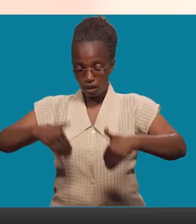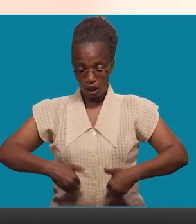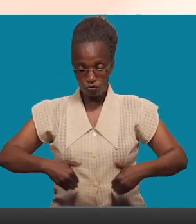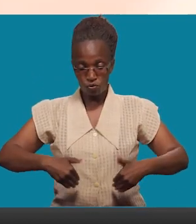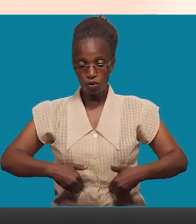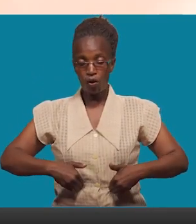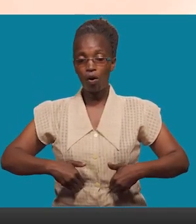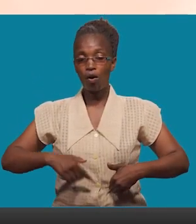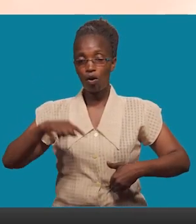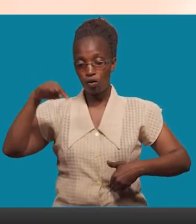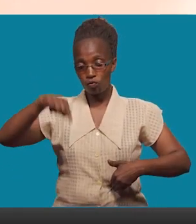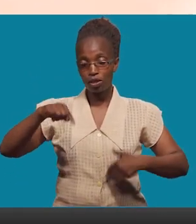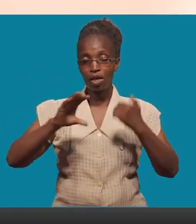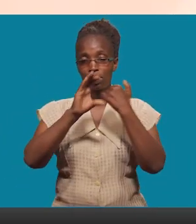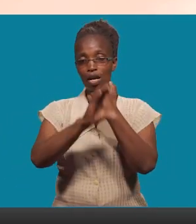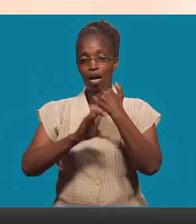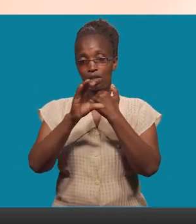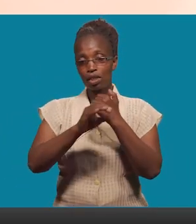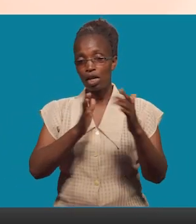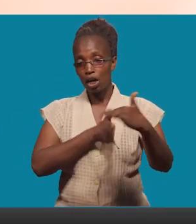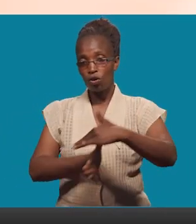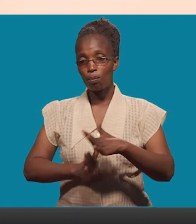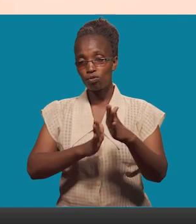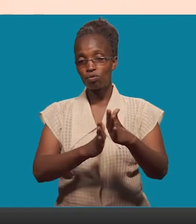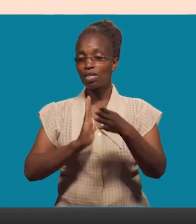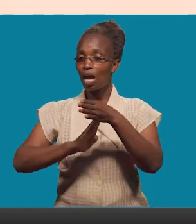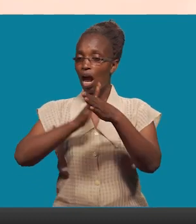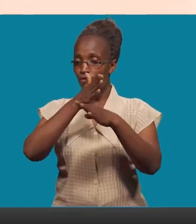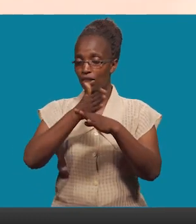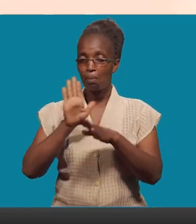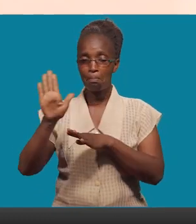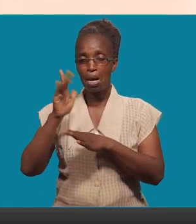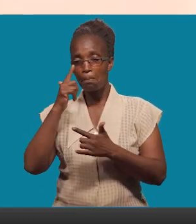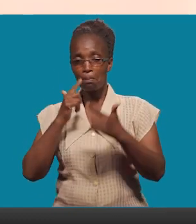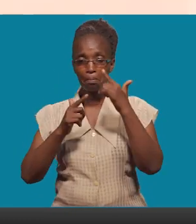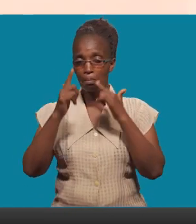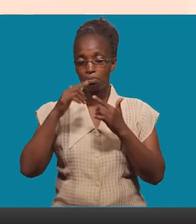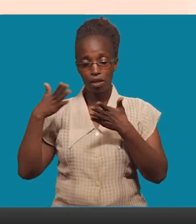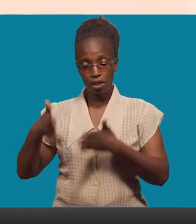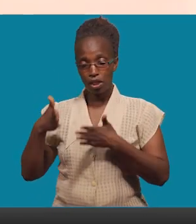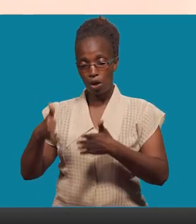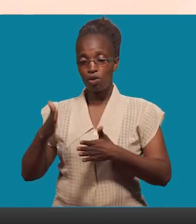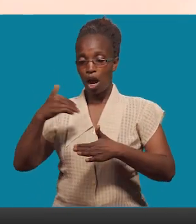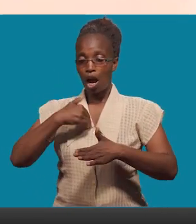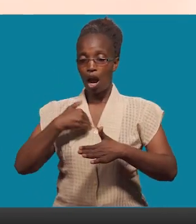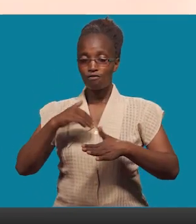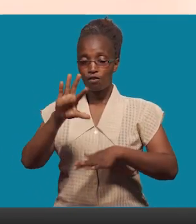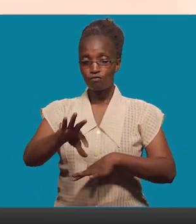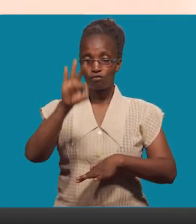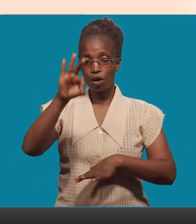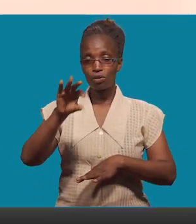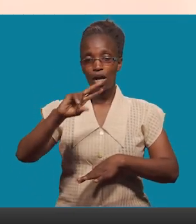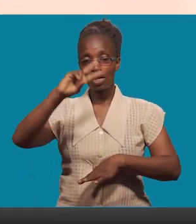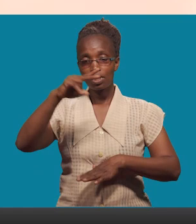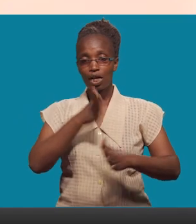give the youth of this country a chance. Baada ya kilio cha Bahati, sasa